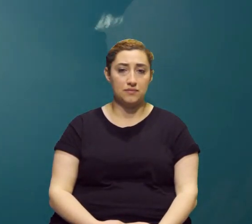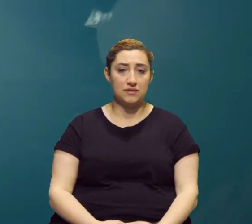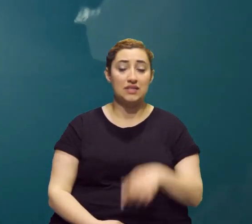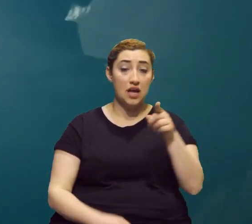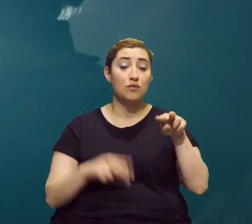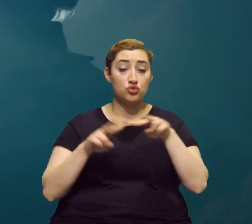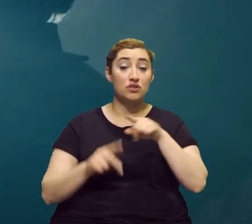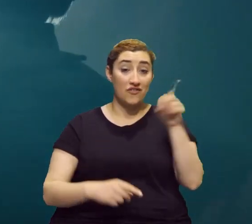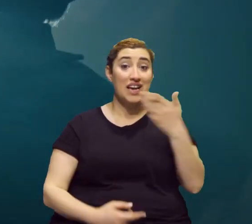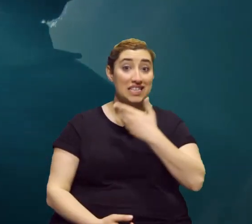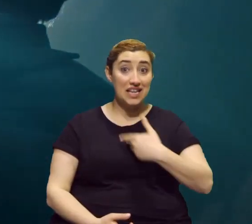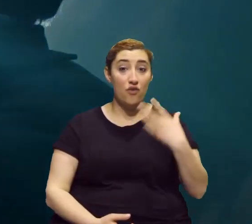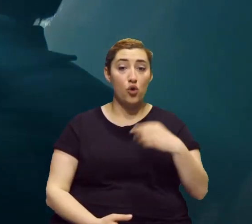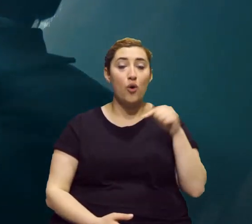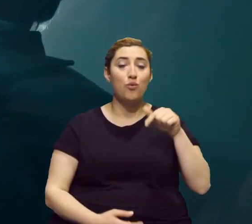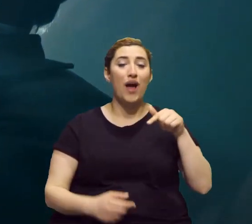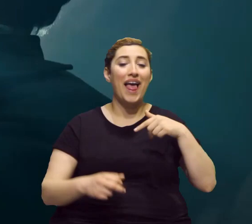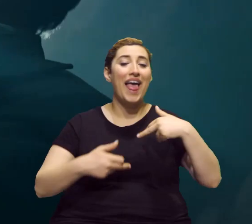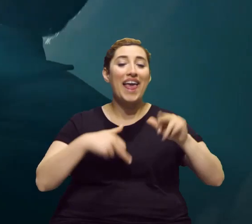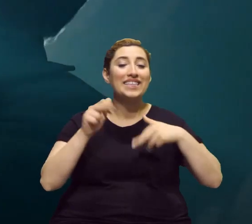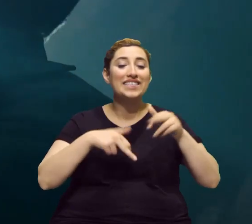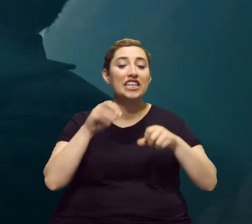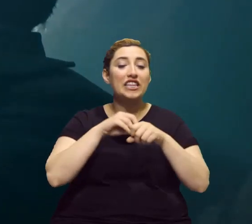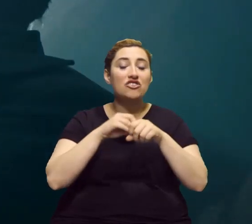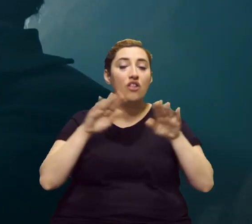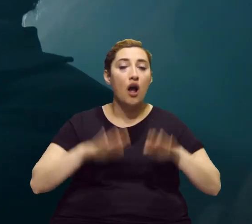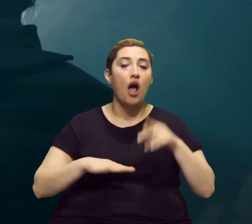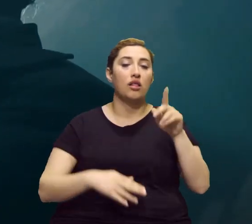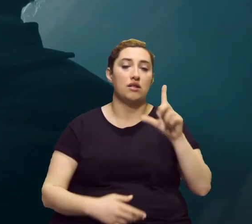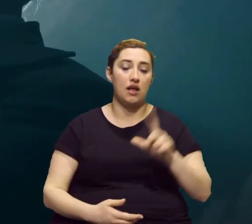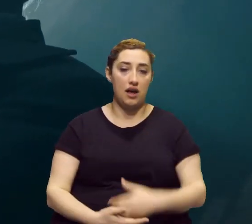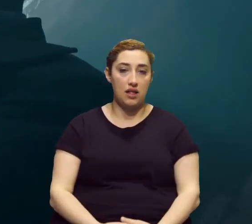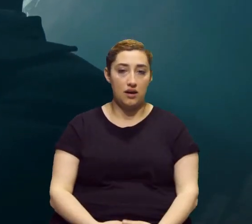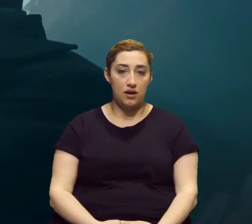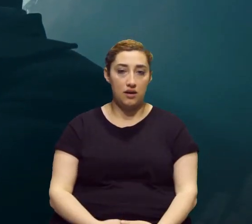Sen Mustafa'yı severek bu zaafının esiri oldun Leyla.